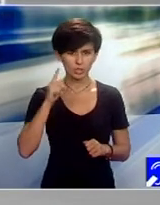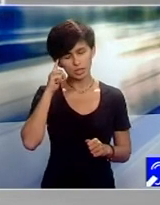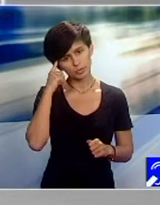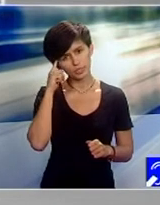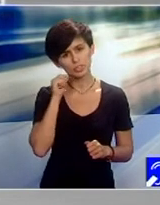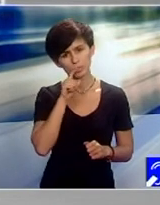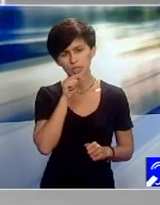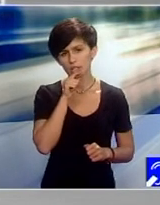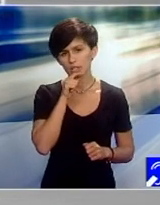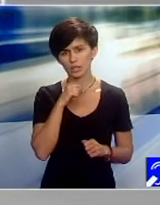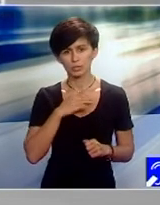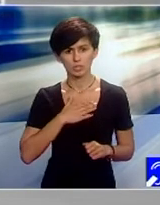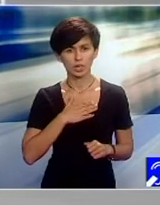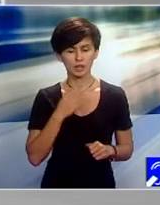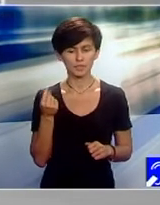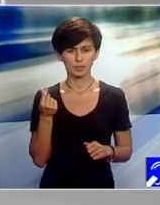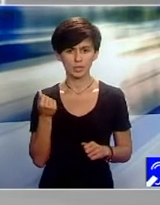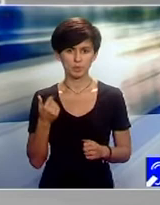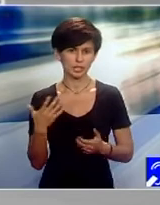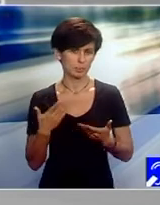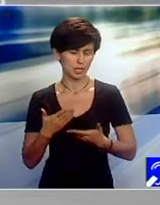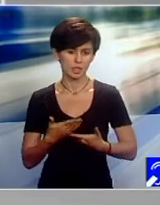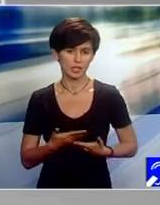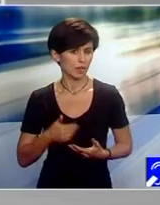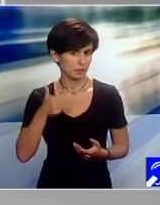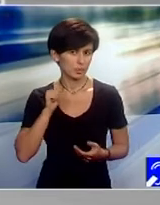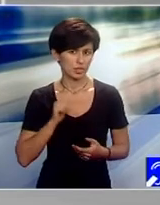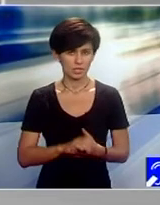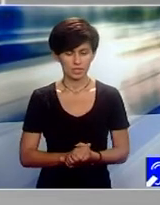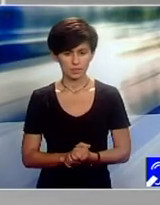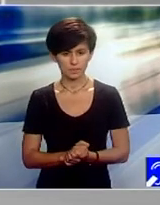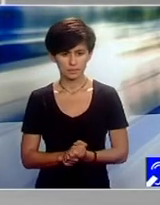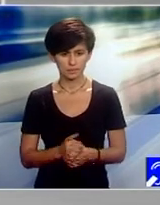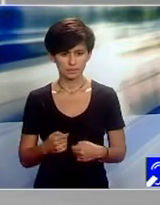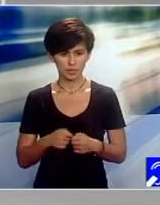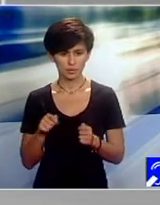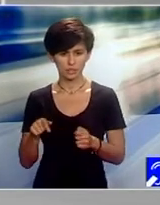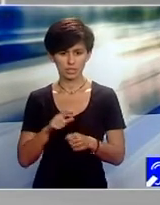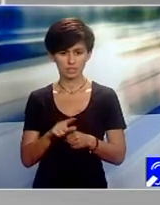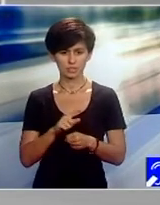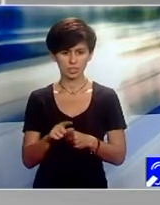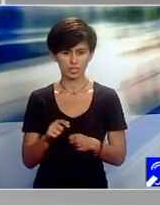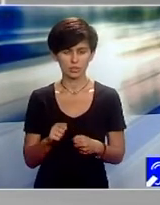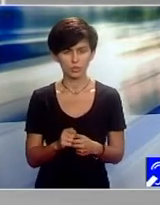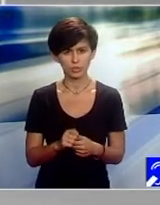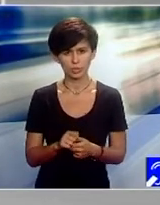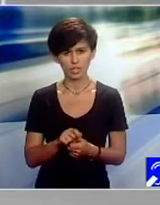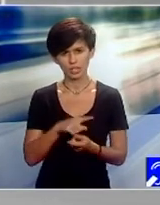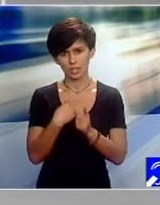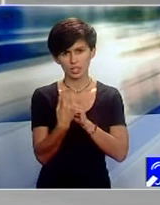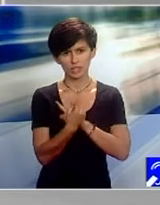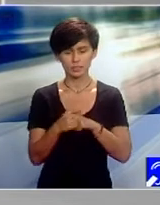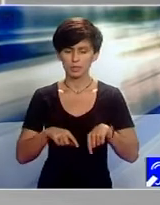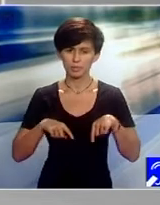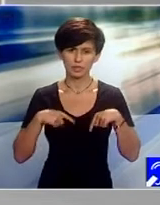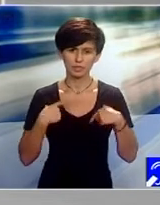banii pe care i-am primit ieri. Sigur, toate lucrurile acestea dau peste cap viața unui om. Și din punct